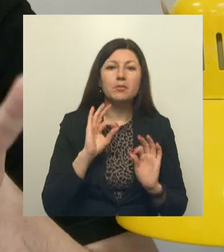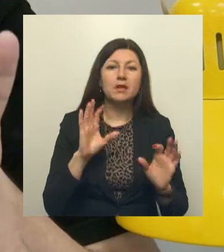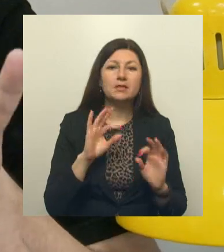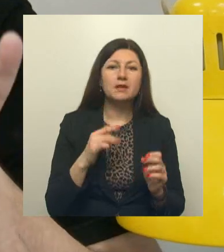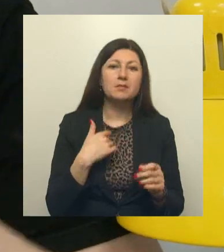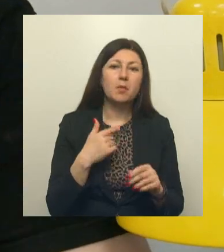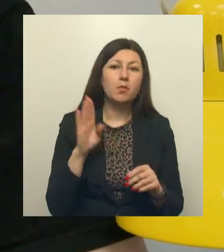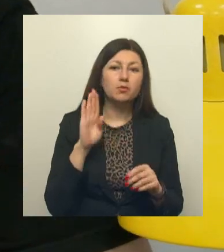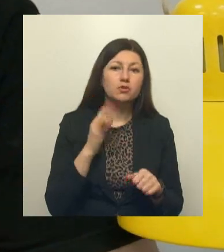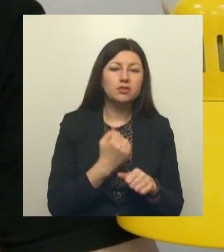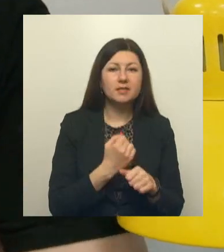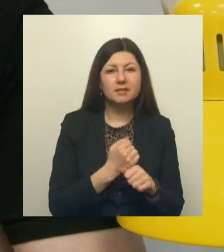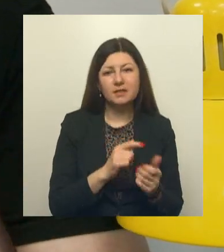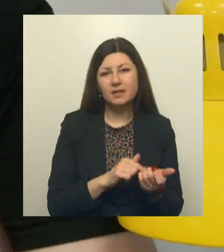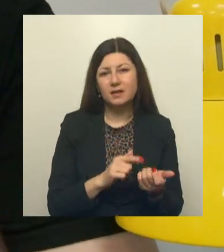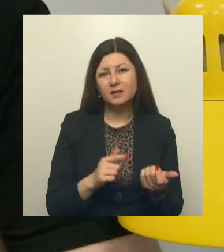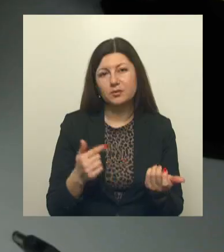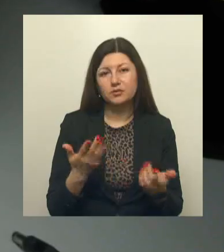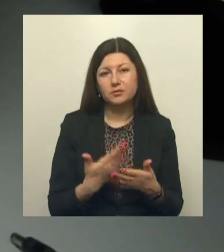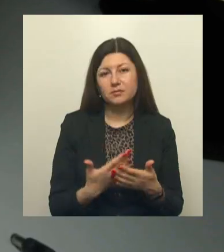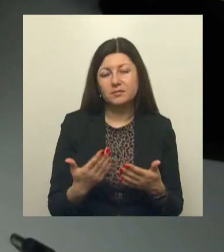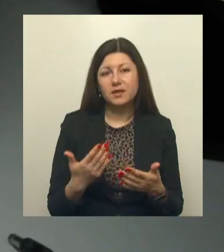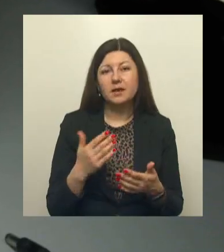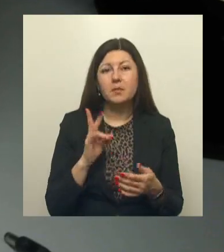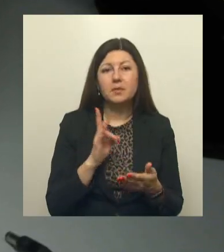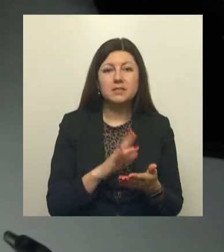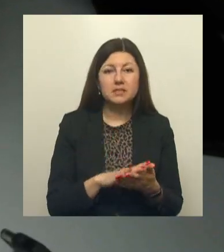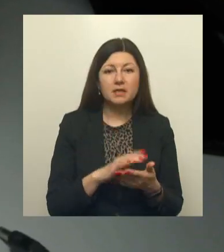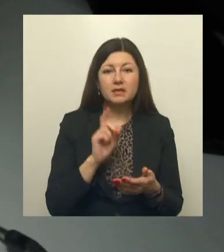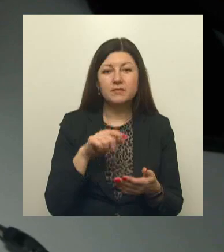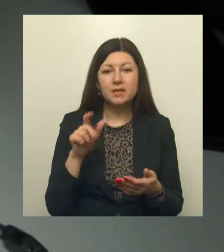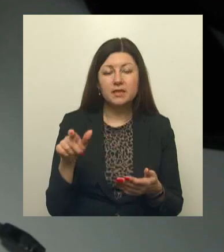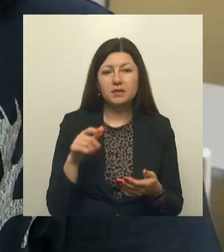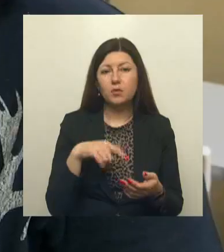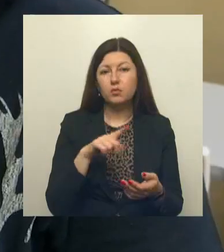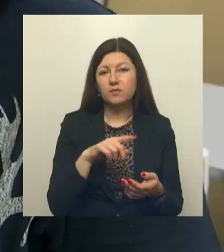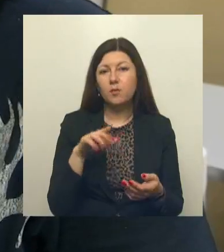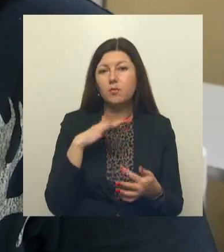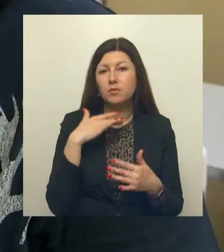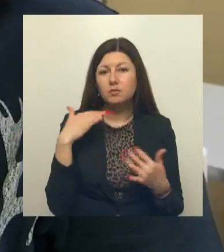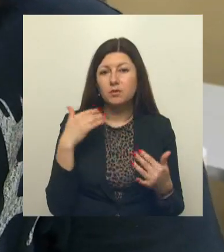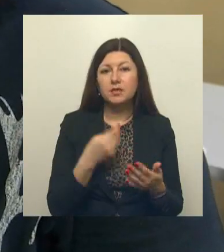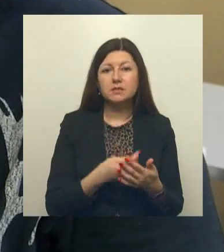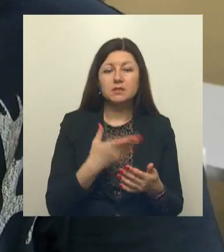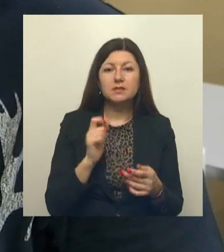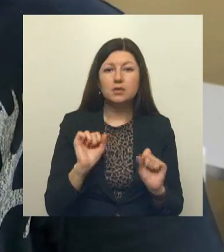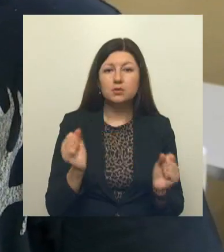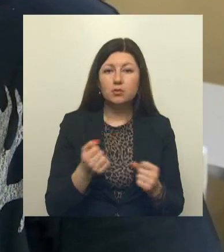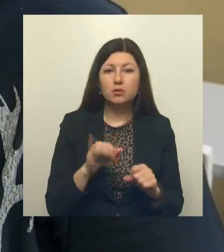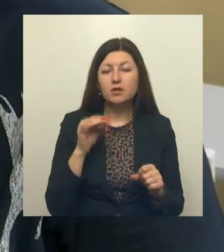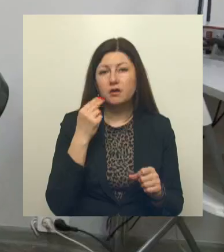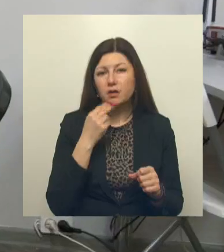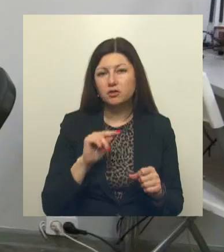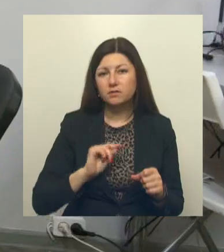мне, мужчина делал ноготочки или что-нибудь в этом роде. Постоянных клиентов у Павла много. Говорят, что ценят его за скорость и